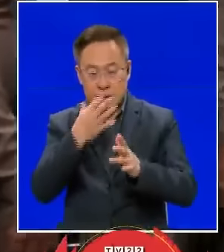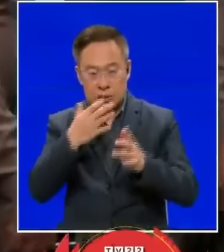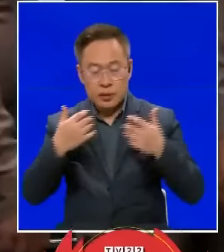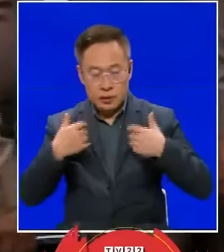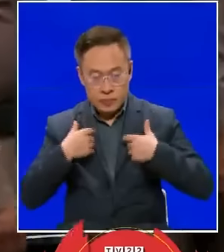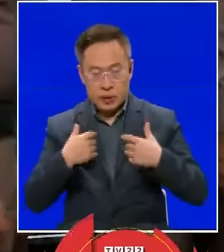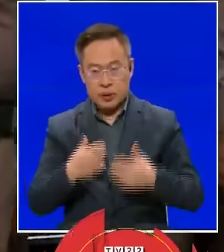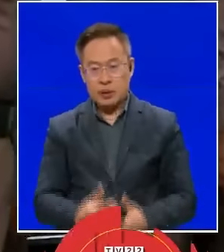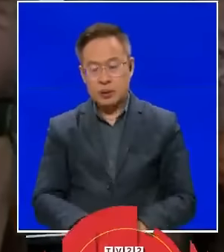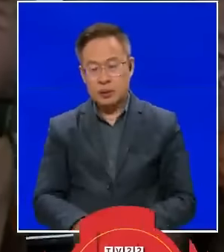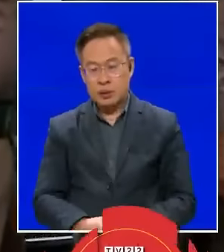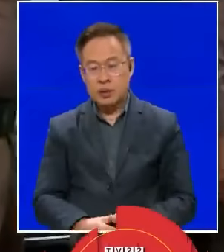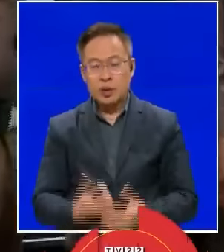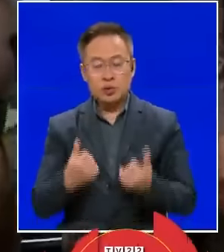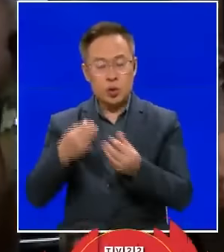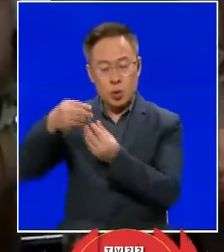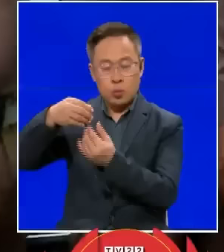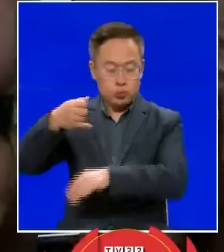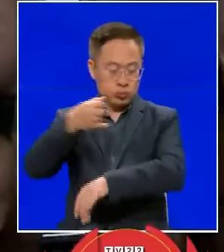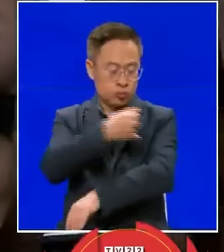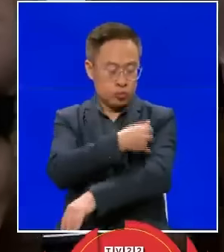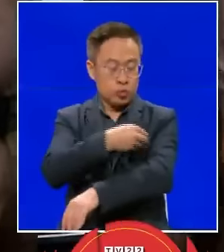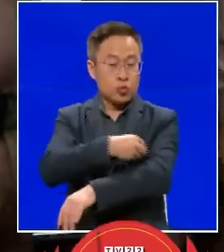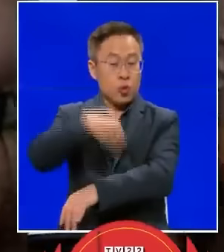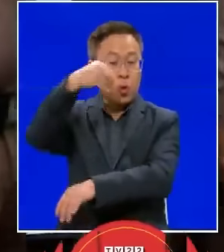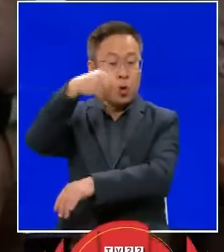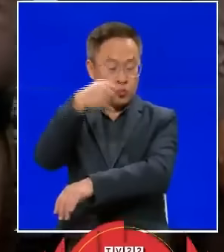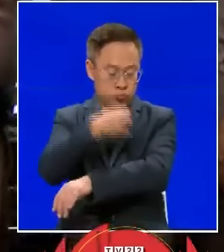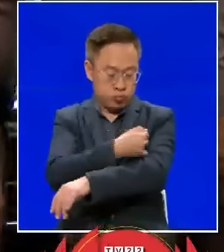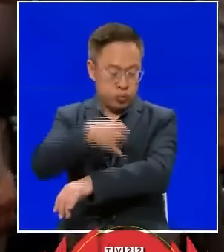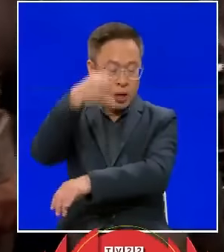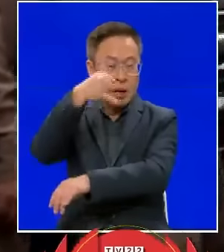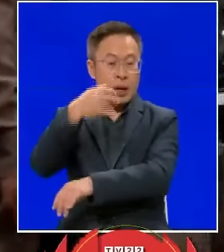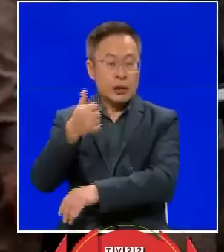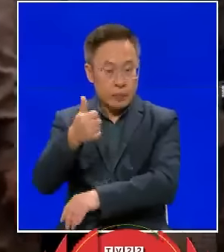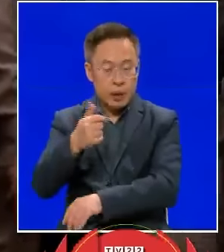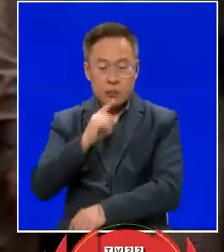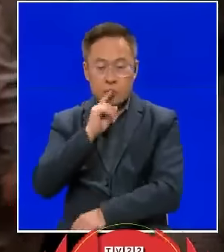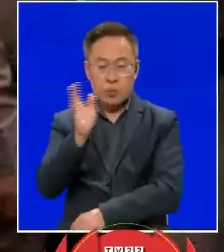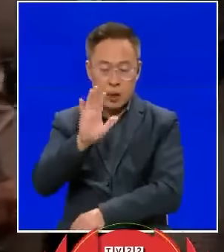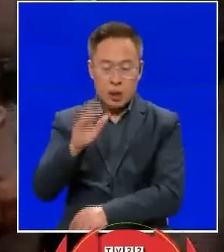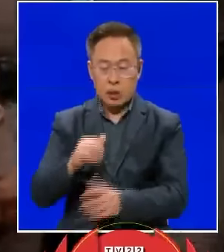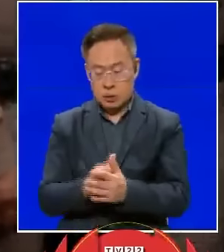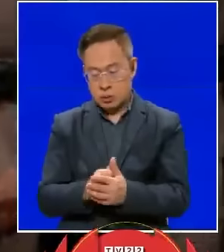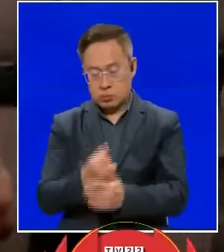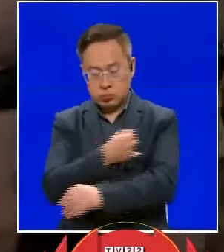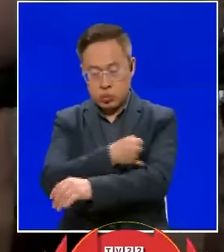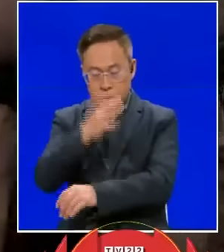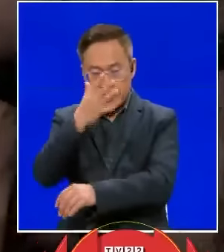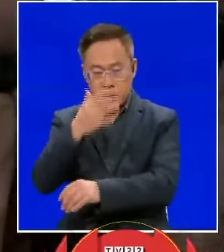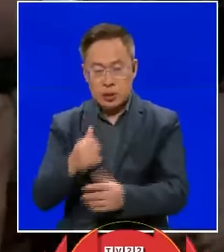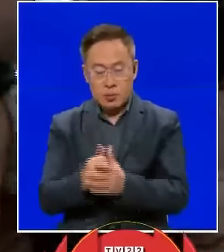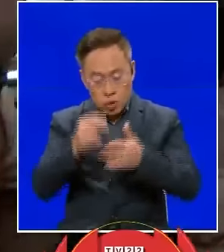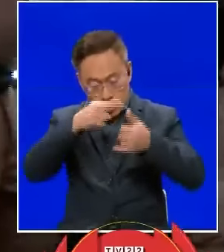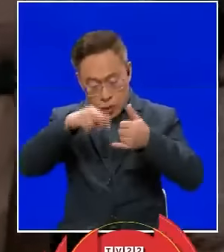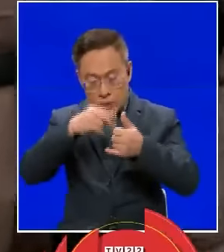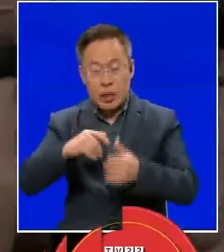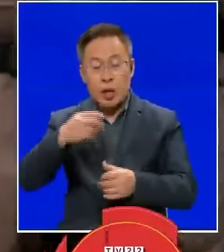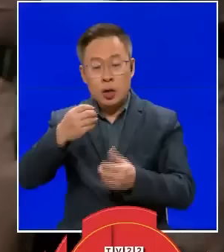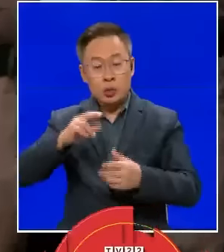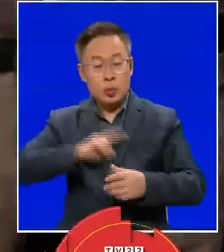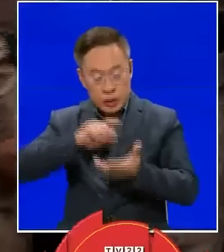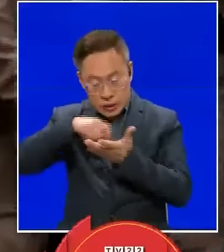ดำมั้ยผู้ตรวจราชการกรมบอกว่าโดยปกติแล้วถ้าสามารถรับประทานอาหารได้ก็มีการตรวจสภาพร่างกายโดยทั่วๆไปของผู้ป่วย